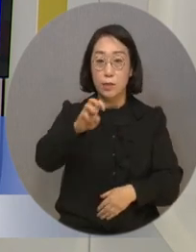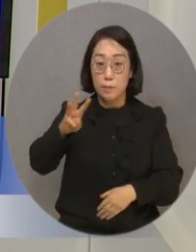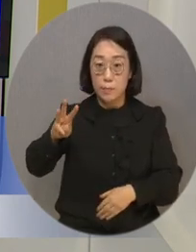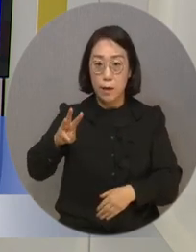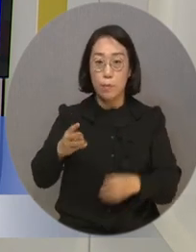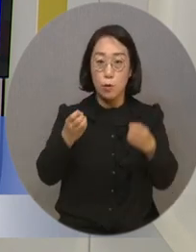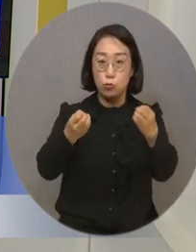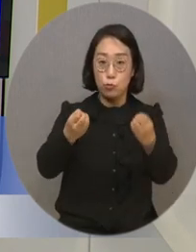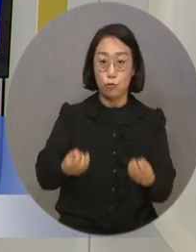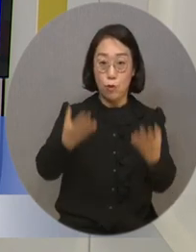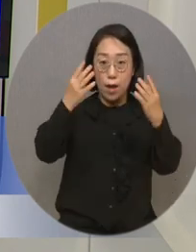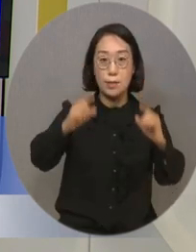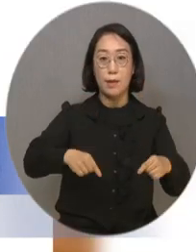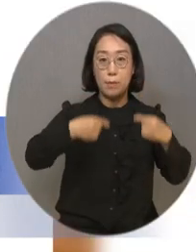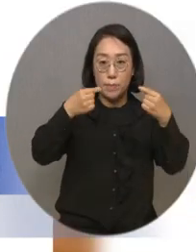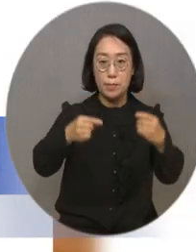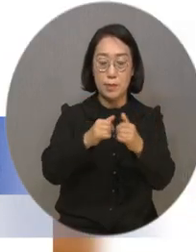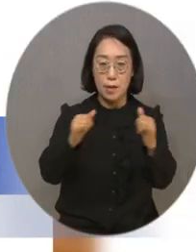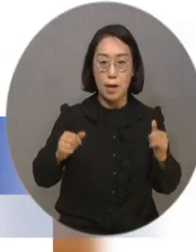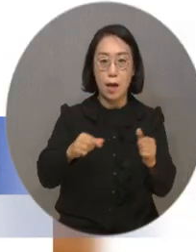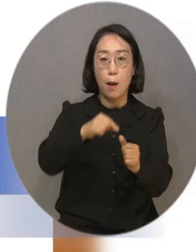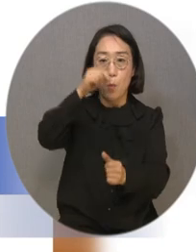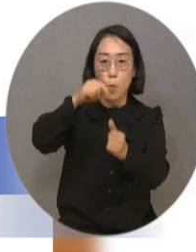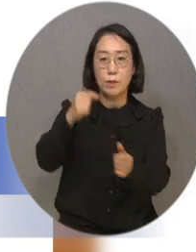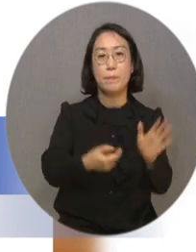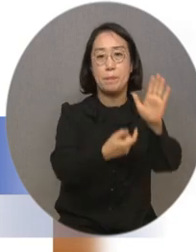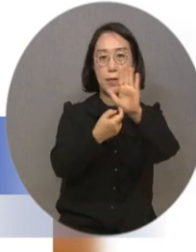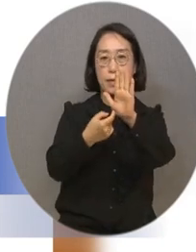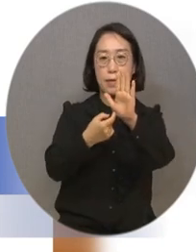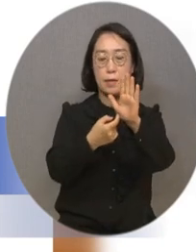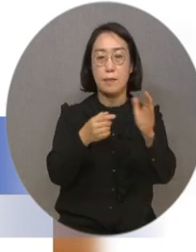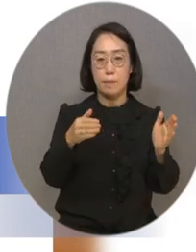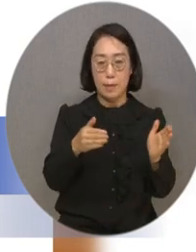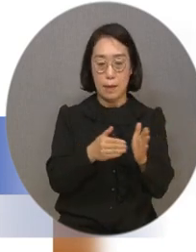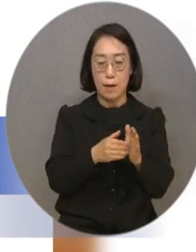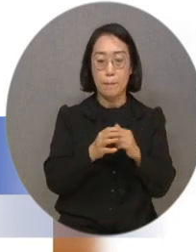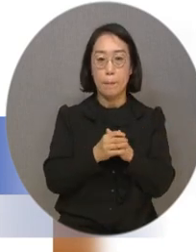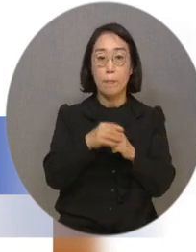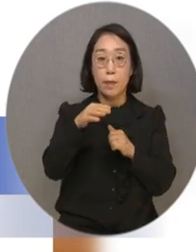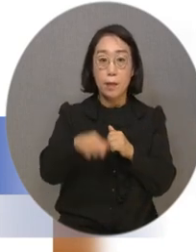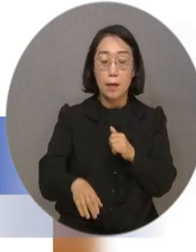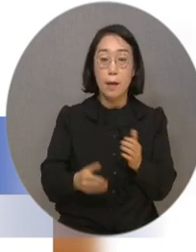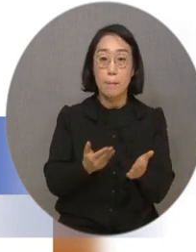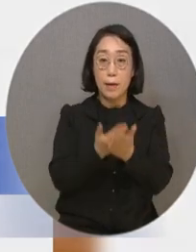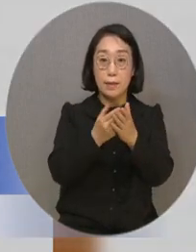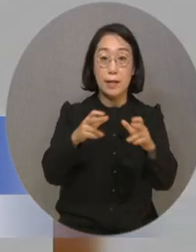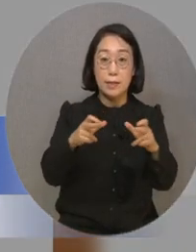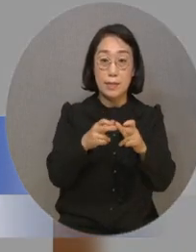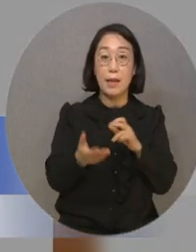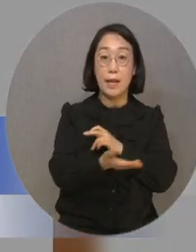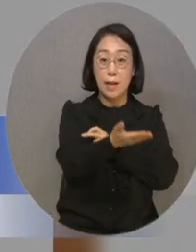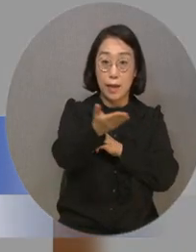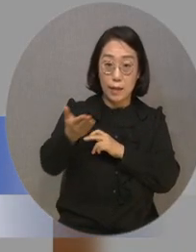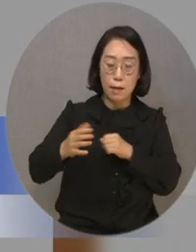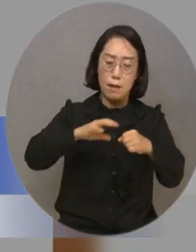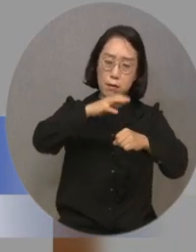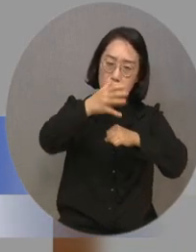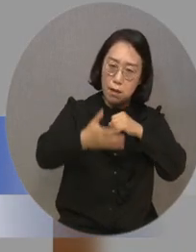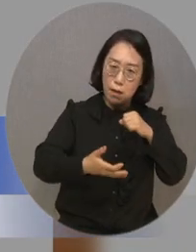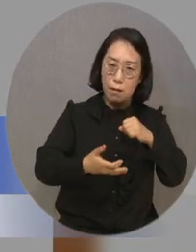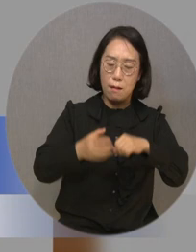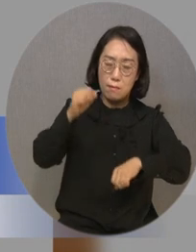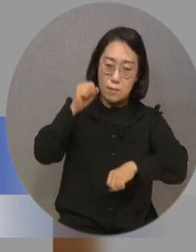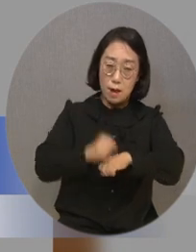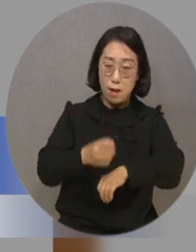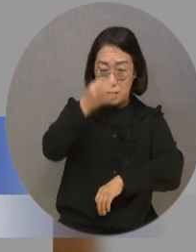페스티벌 참가자를 모집합니다. 올해로 10주년을 맞는 페스티벌은 발달장애인들에게 세계 정상급